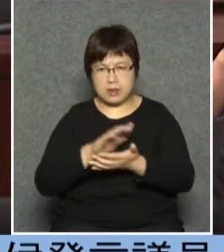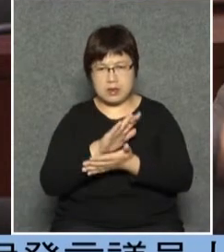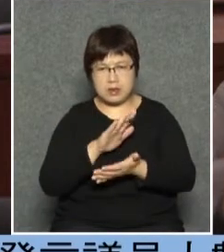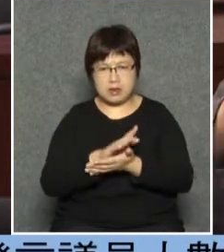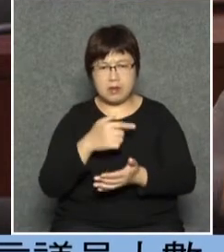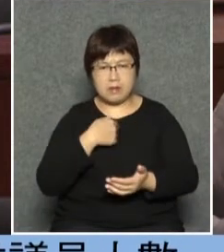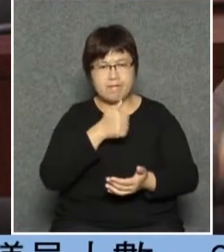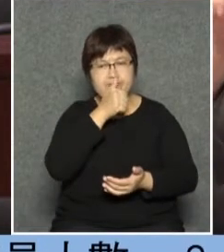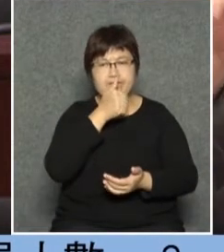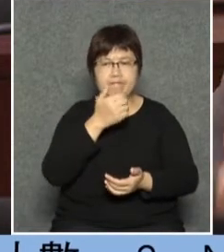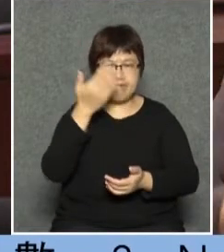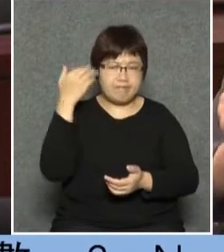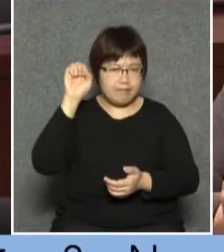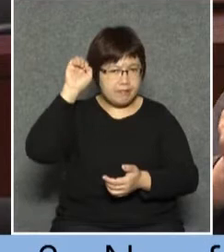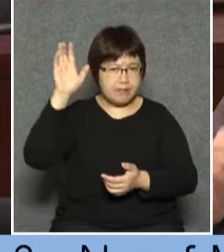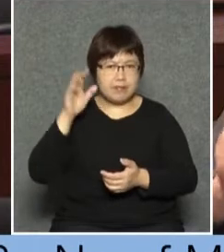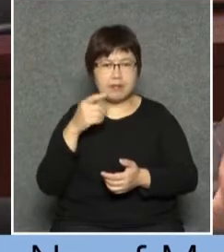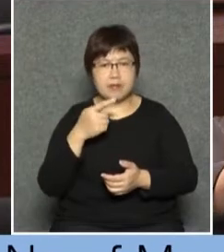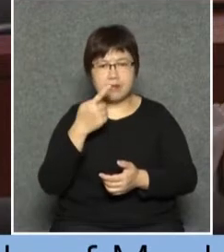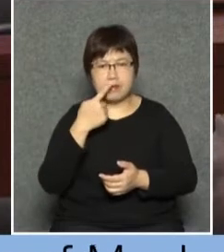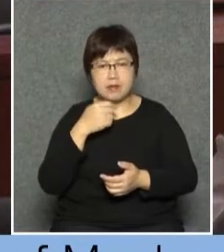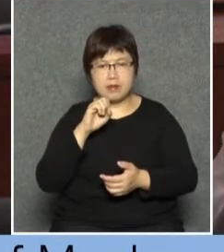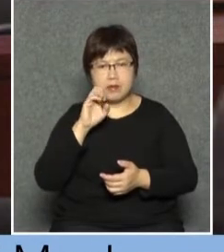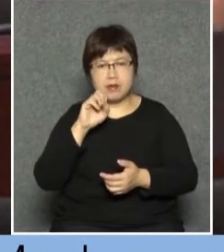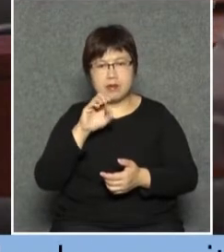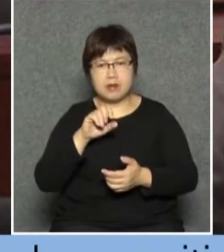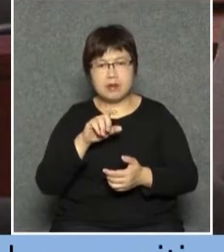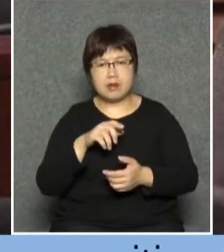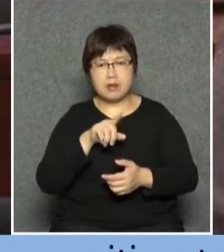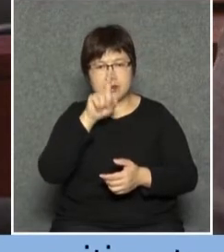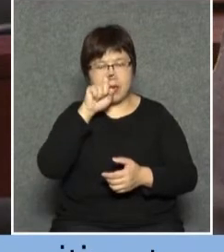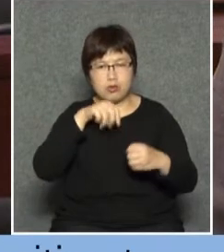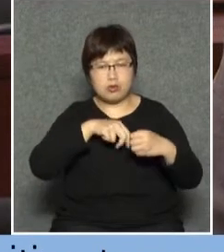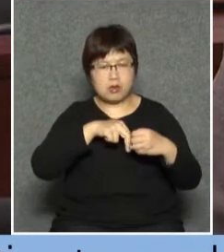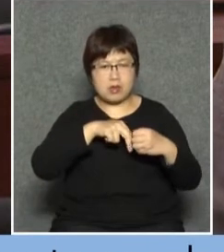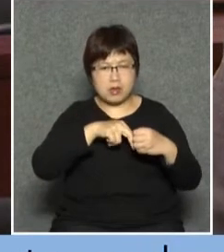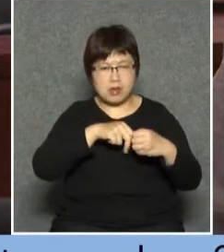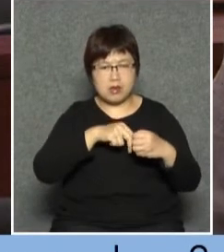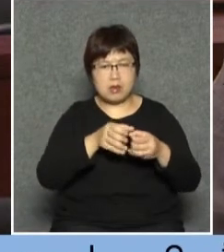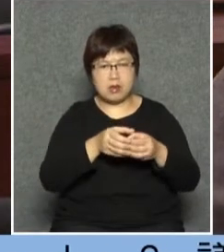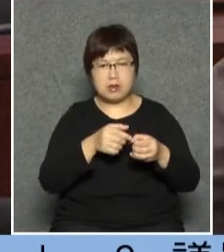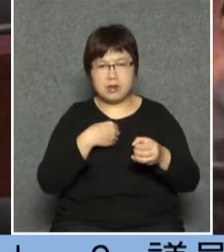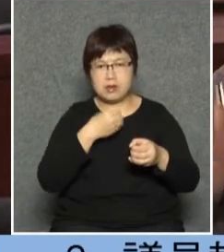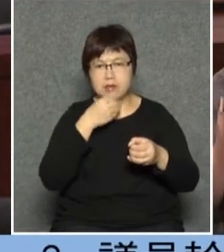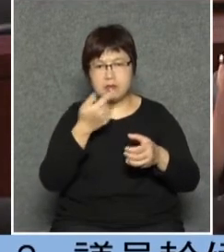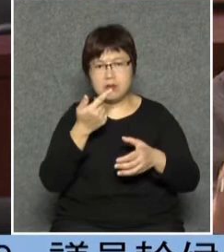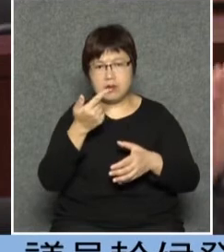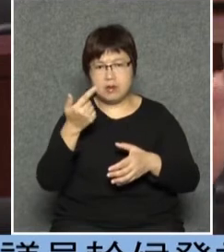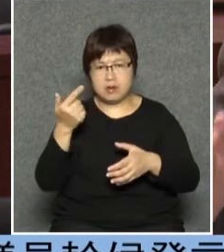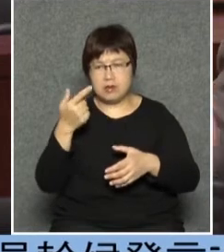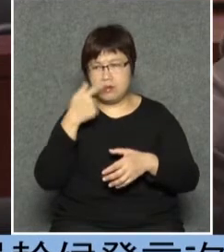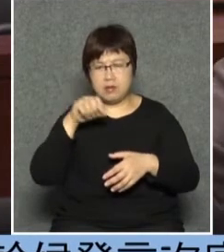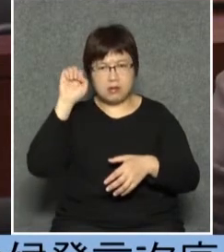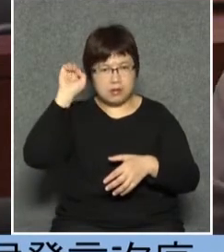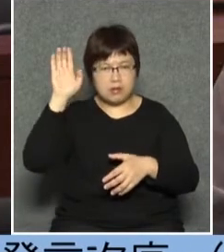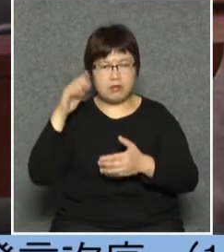父當年發明的紅白間條的塑膠足球，都曾經得過不少的創新